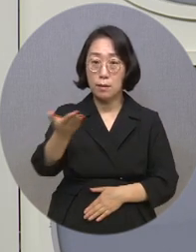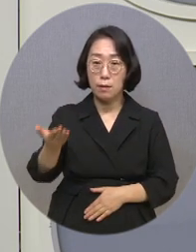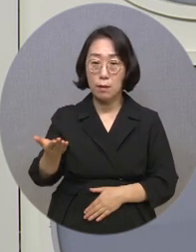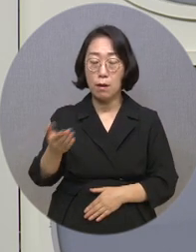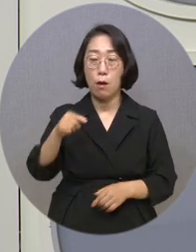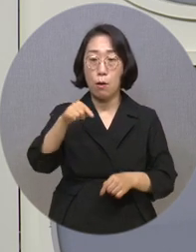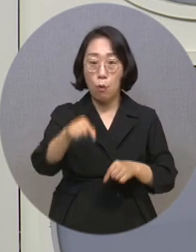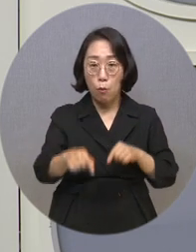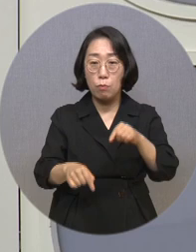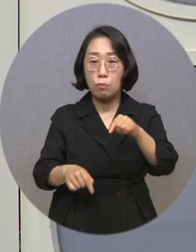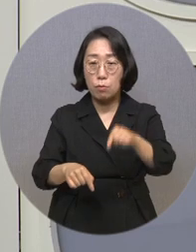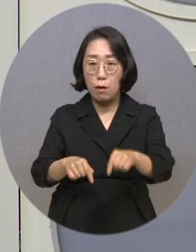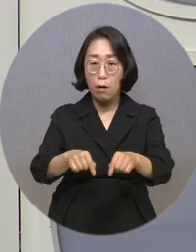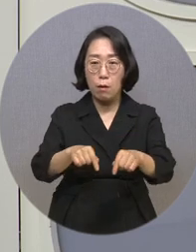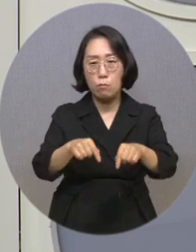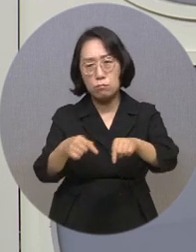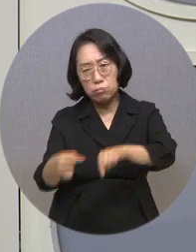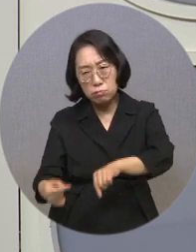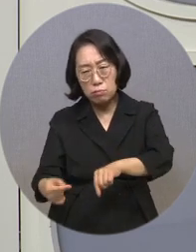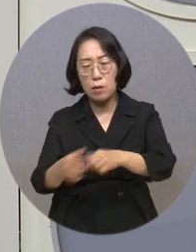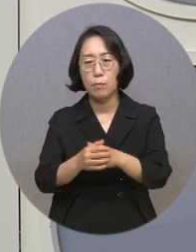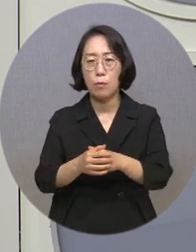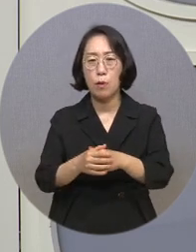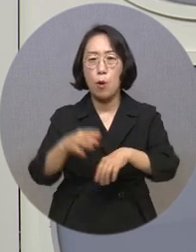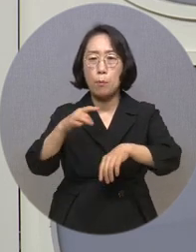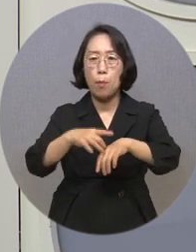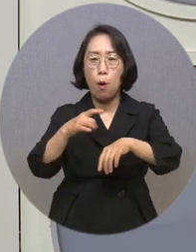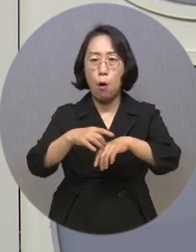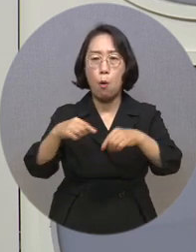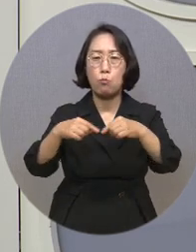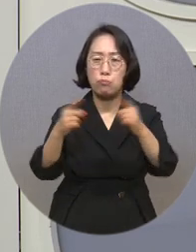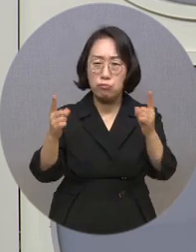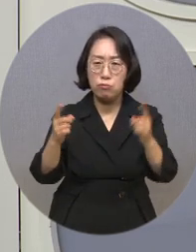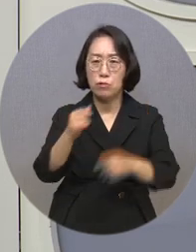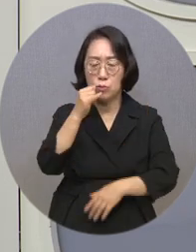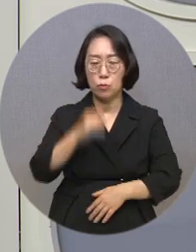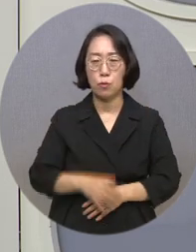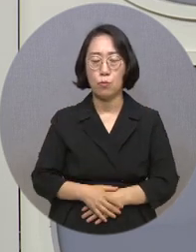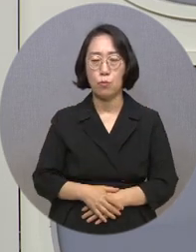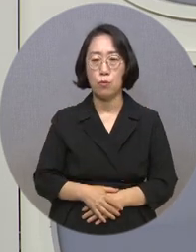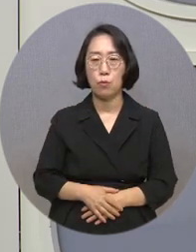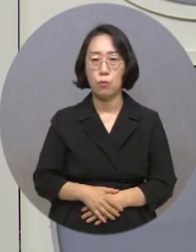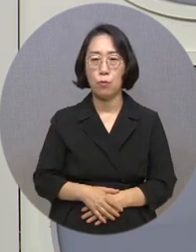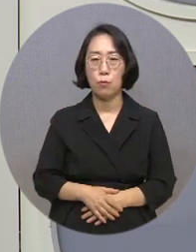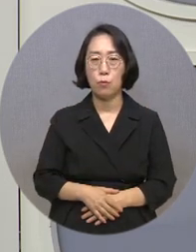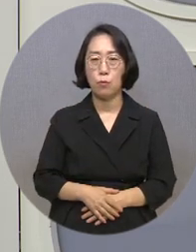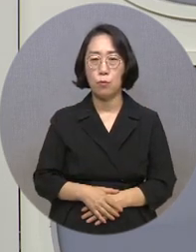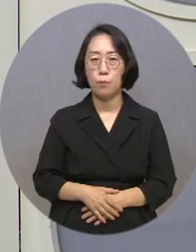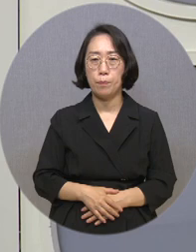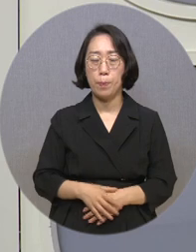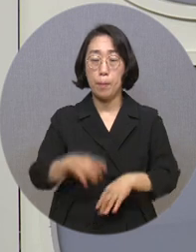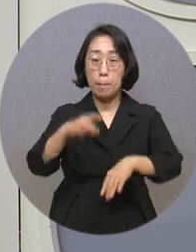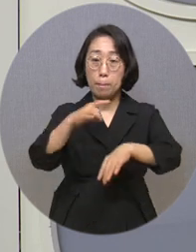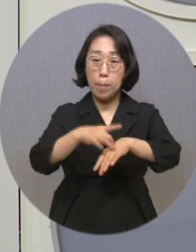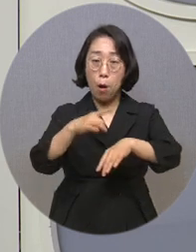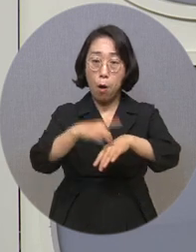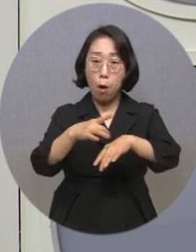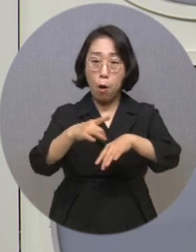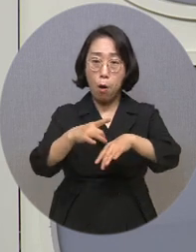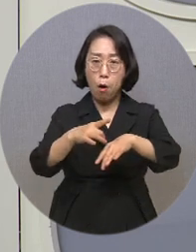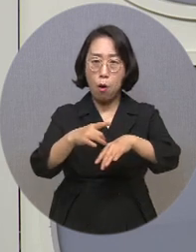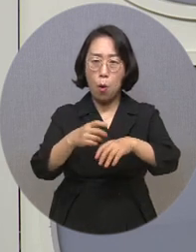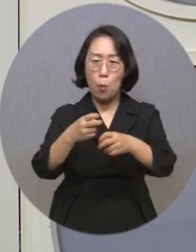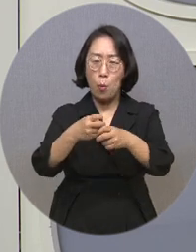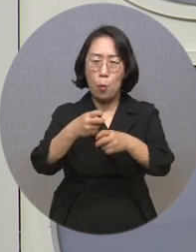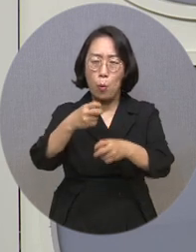걷다가도 삐끗하면 넘어지면 고관절이 나가요. 그렇죠. 네. 이제 진짜 그 뼈만 이제